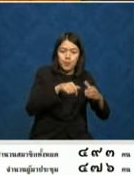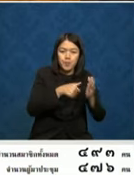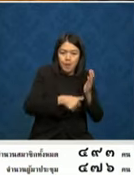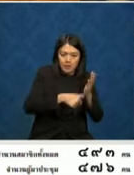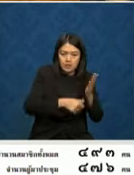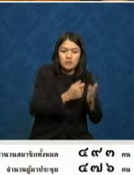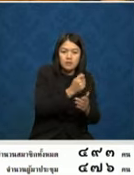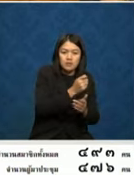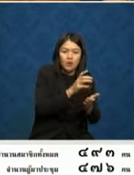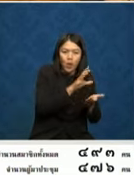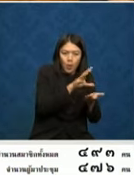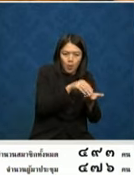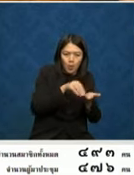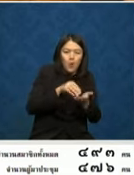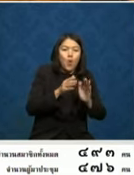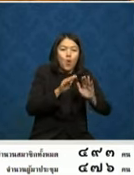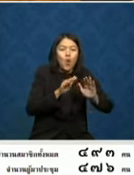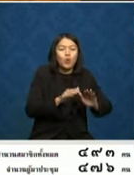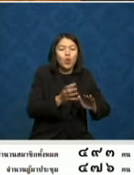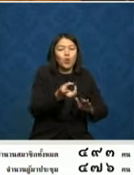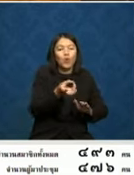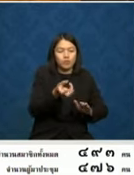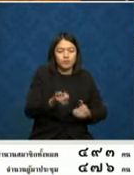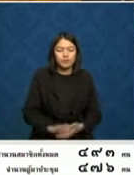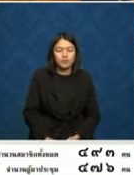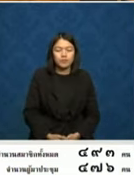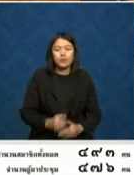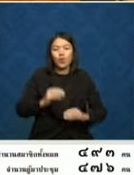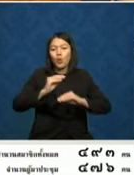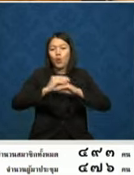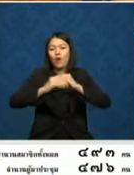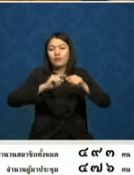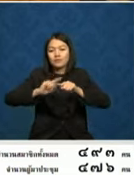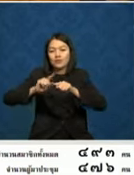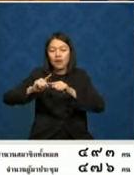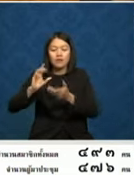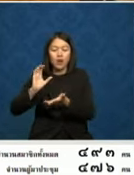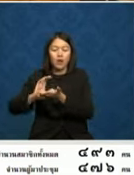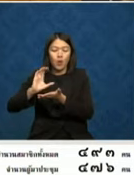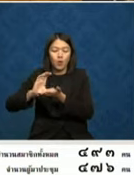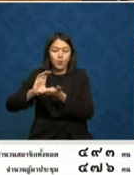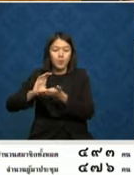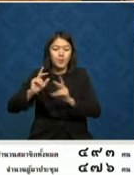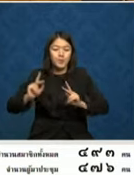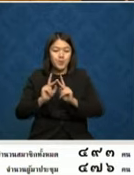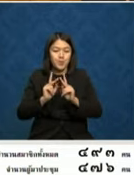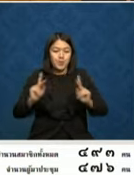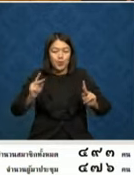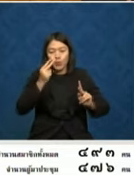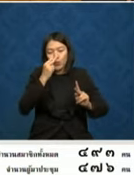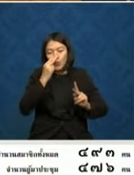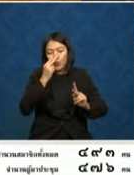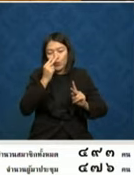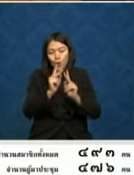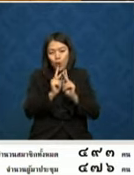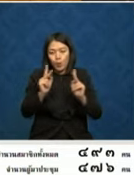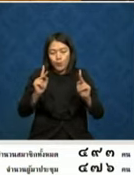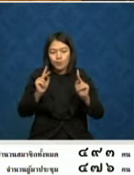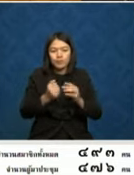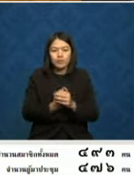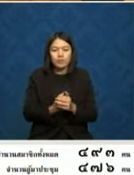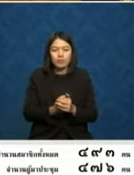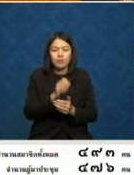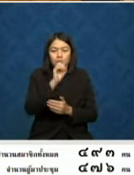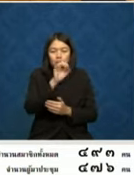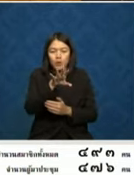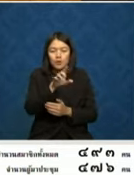ดเก็บเนี่ยลดต่ำลงในเรื่องของโครงการต่างๆที่มีการตั้งงบประมาณไว้ทางกรรมาธิการได้ไปดูในรายละเอียดนะครับแล้วก็ยืนยันกับท่